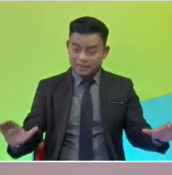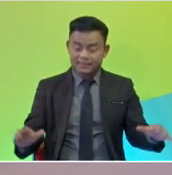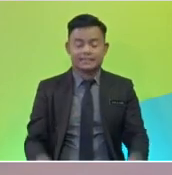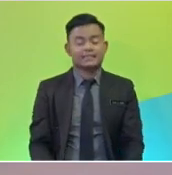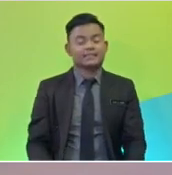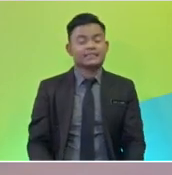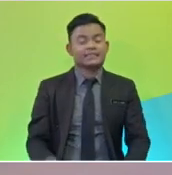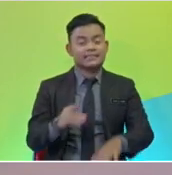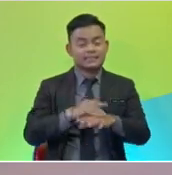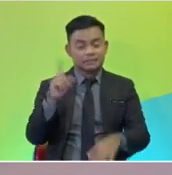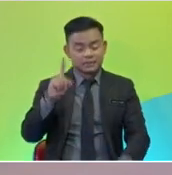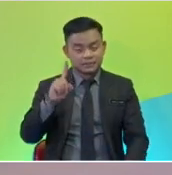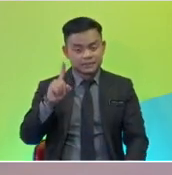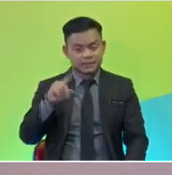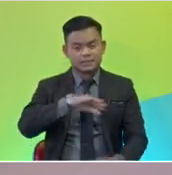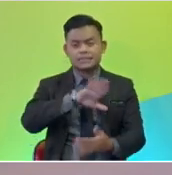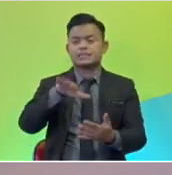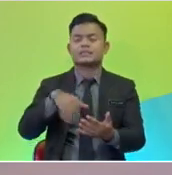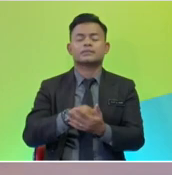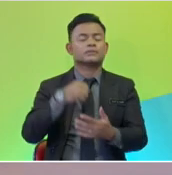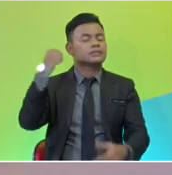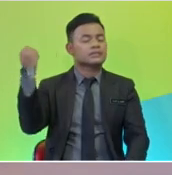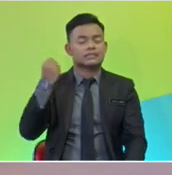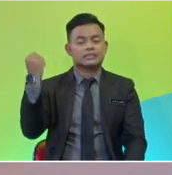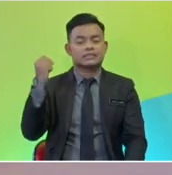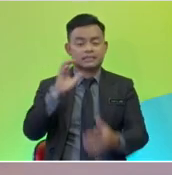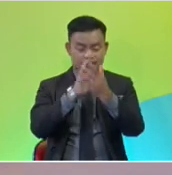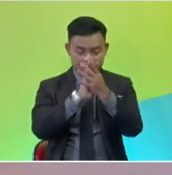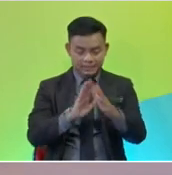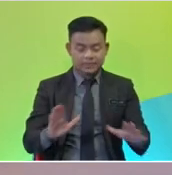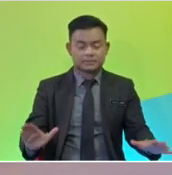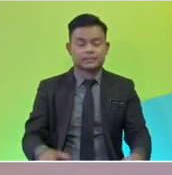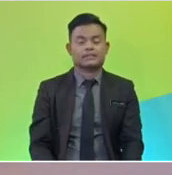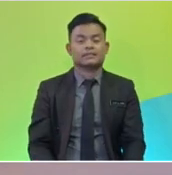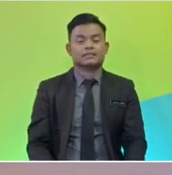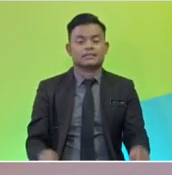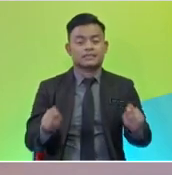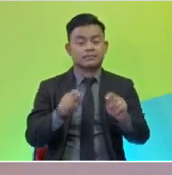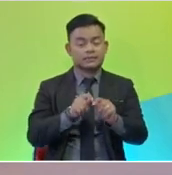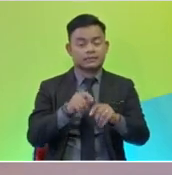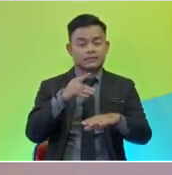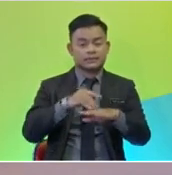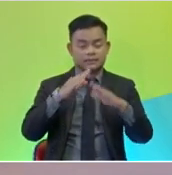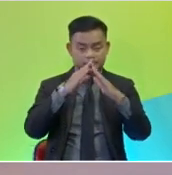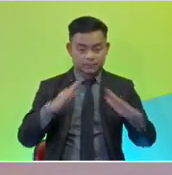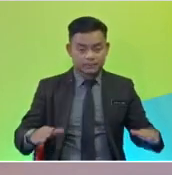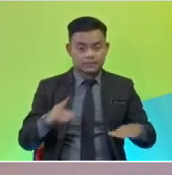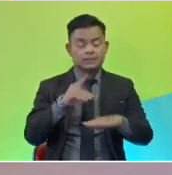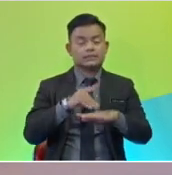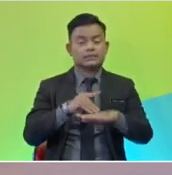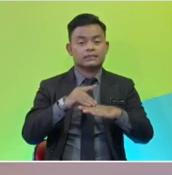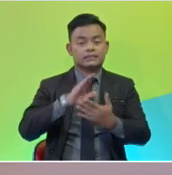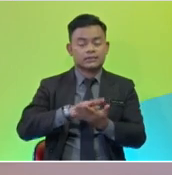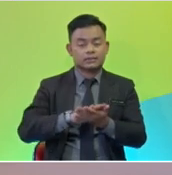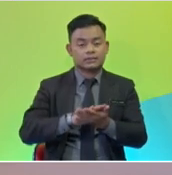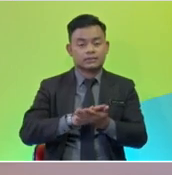pun kita perlu dalam keadaan yang sentiasa selamat okey seperti di rumah di sekolah dan di